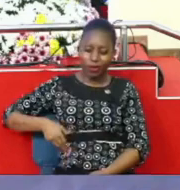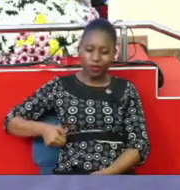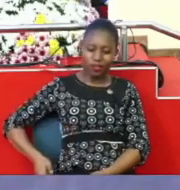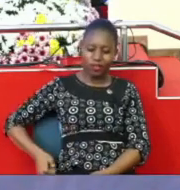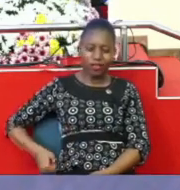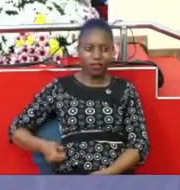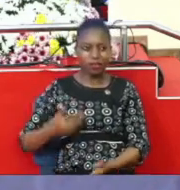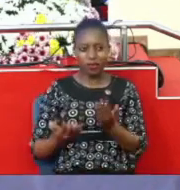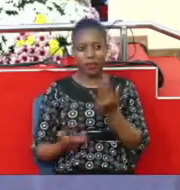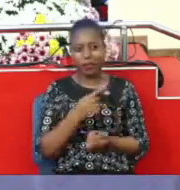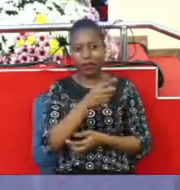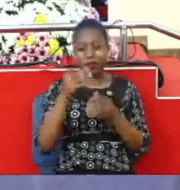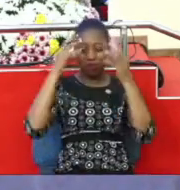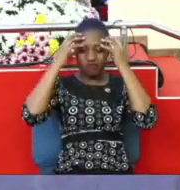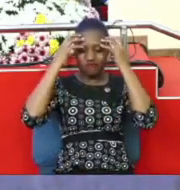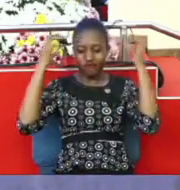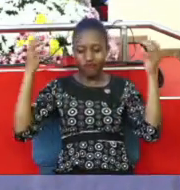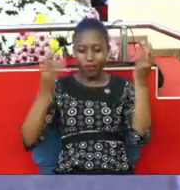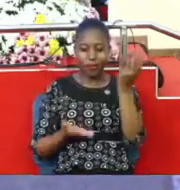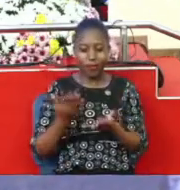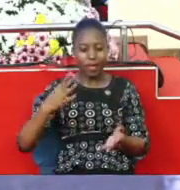kiburi, tumajivuno,